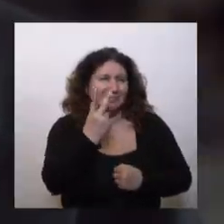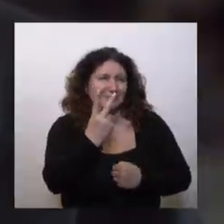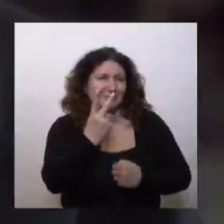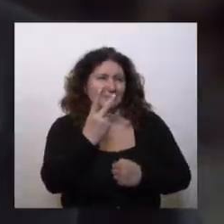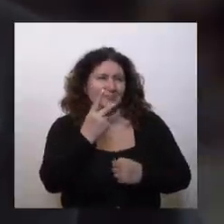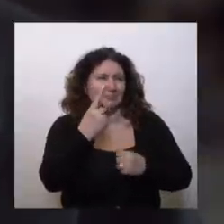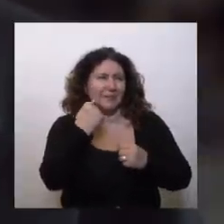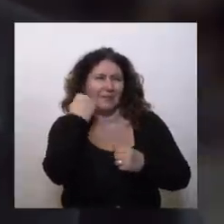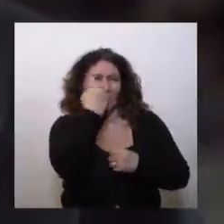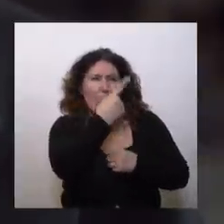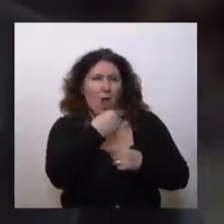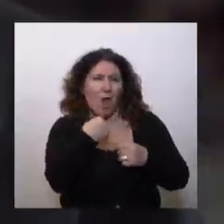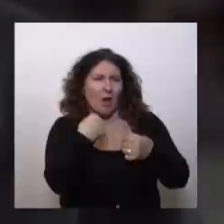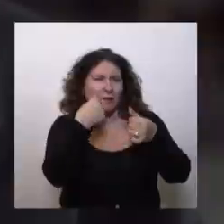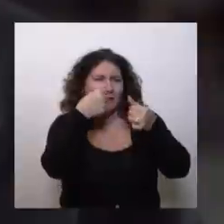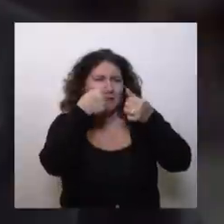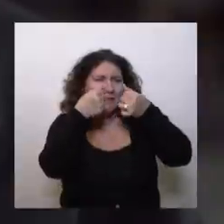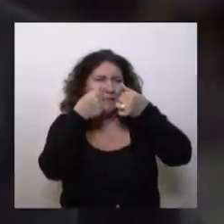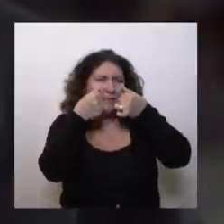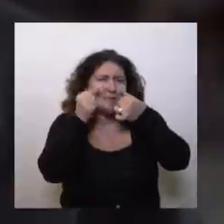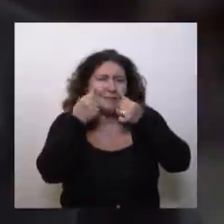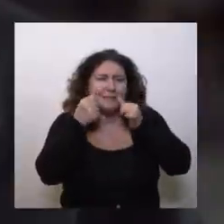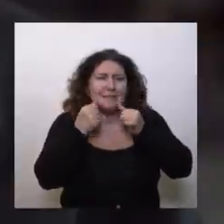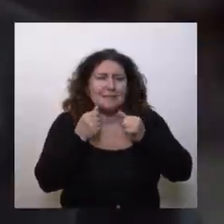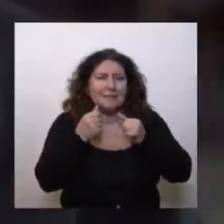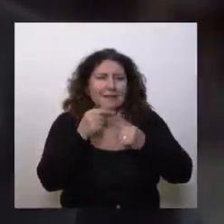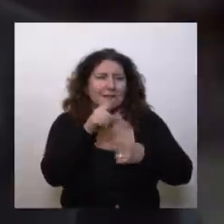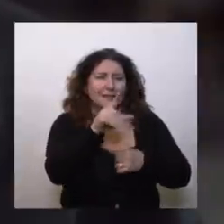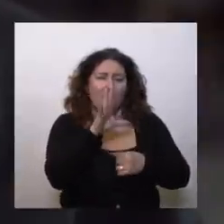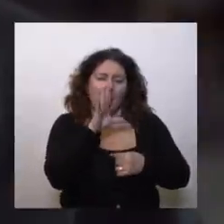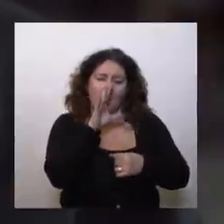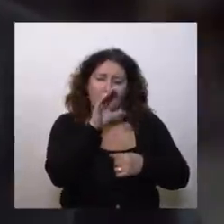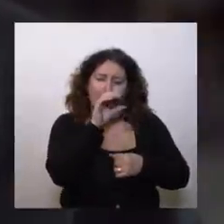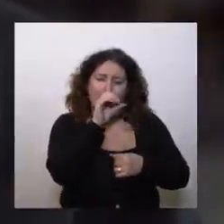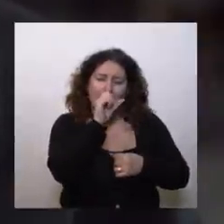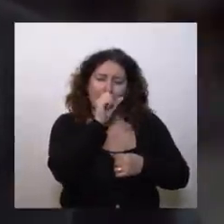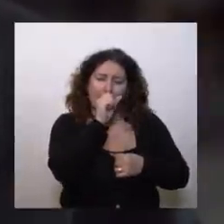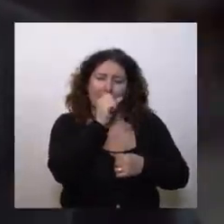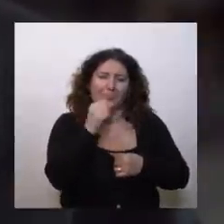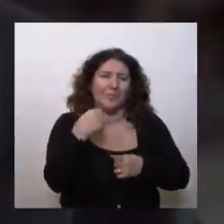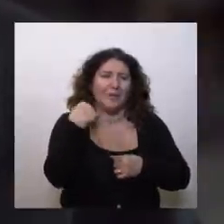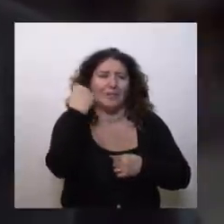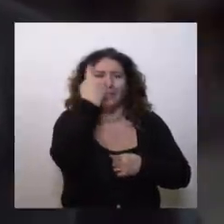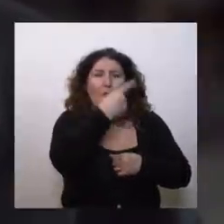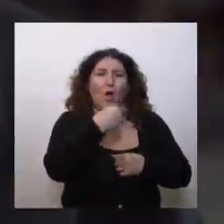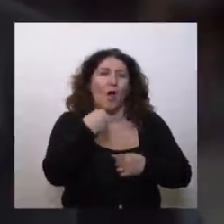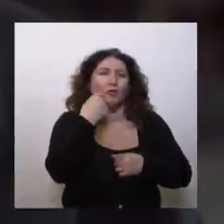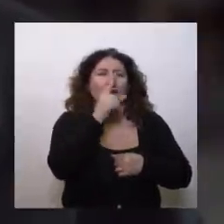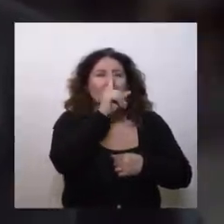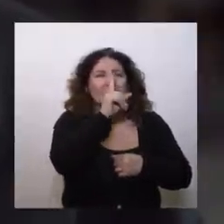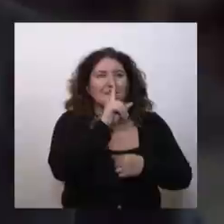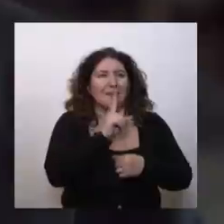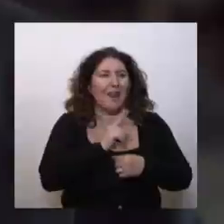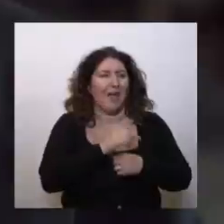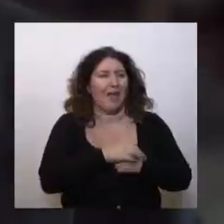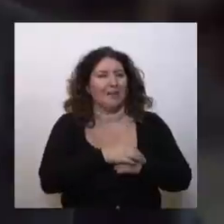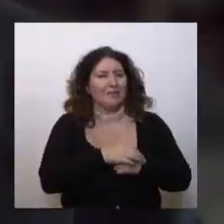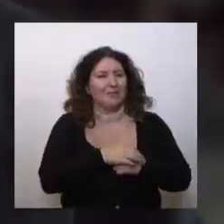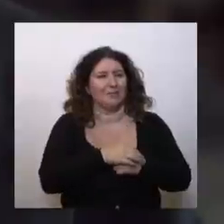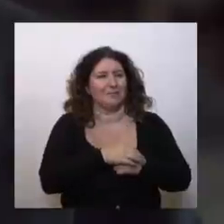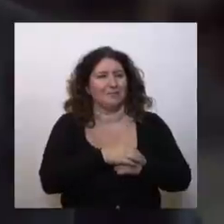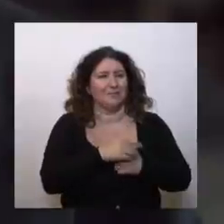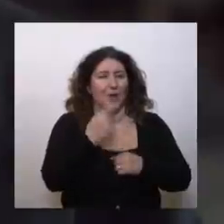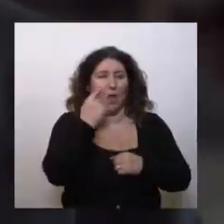volto, e taci, volto del silenzio, e nonostante gli